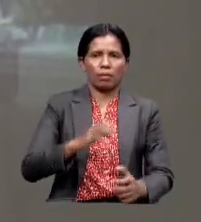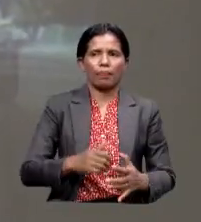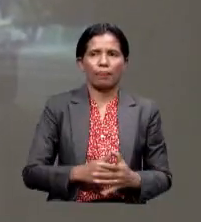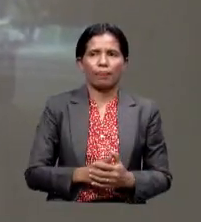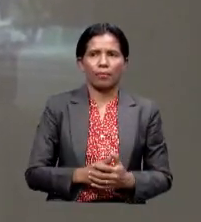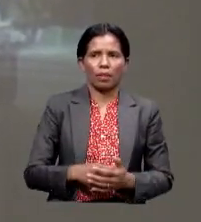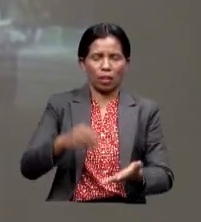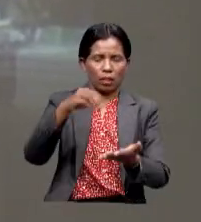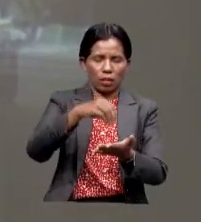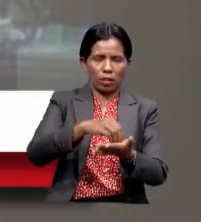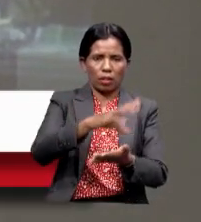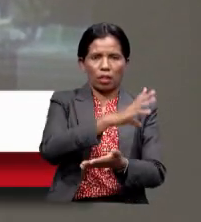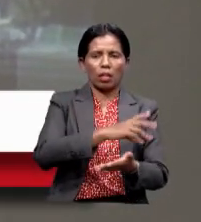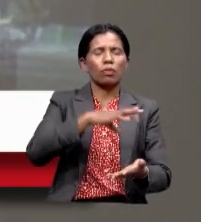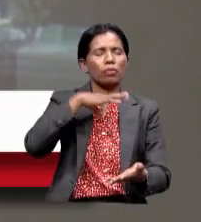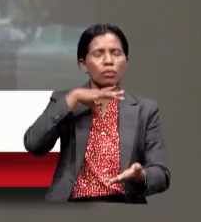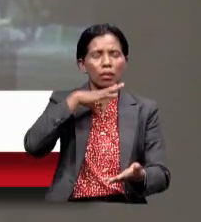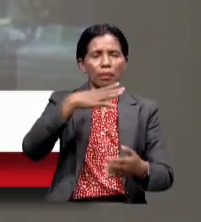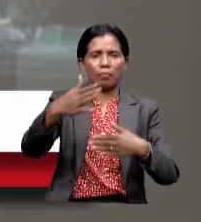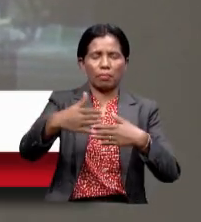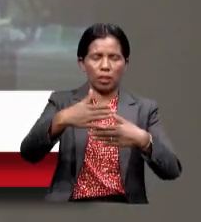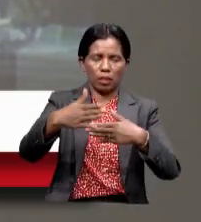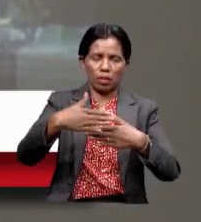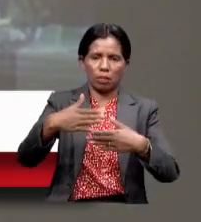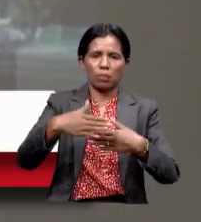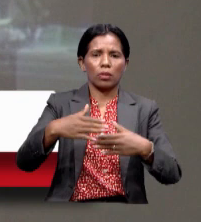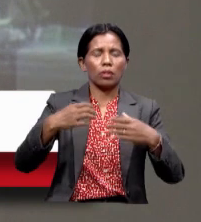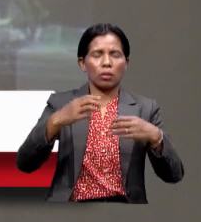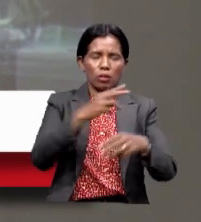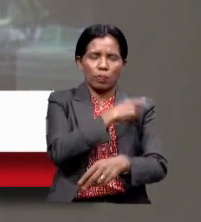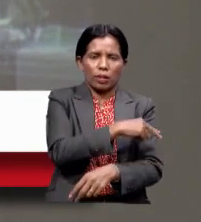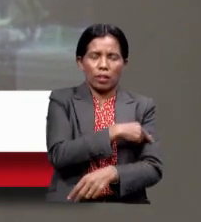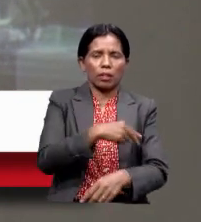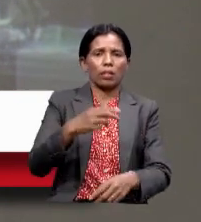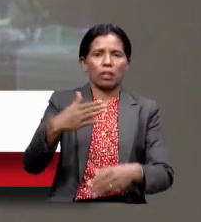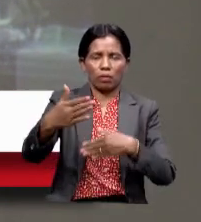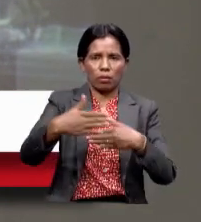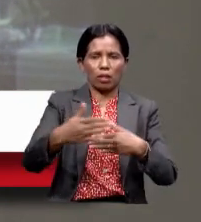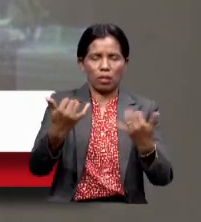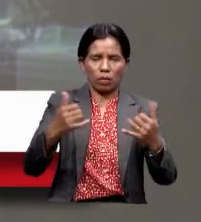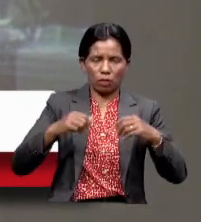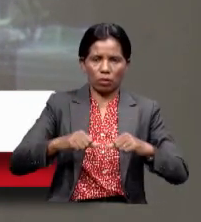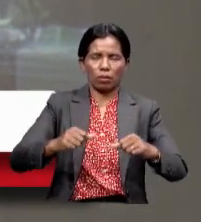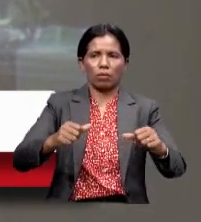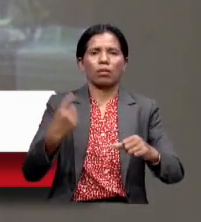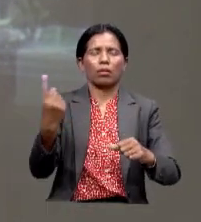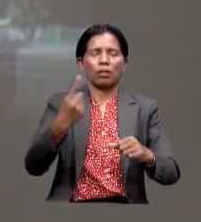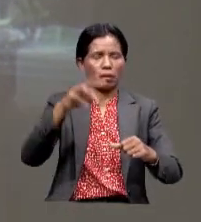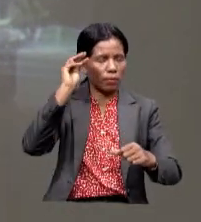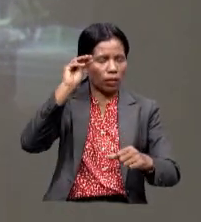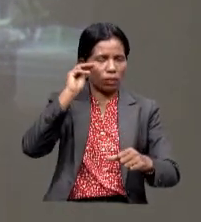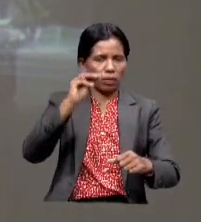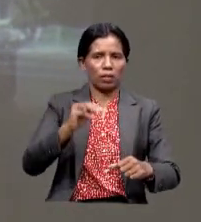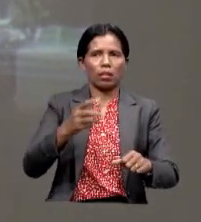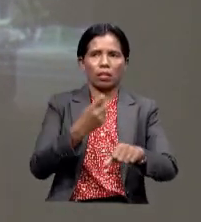taulo si a centro saúde ni oine. To agora continua na fatin, agora ye Kumoron e kare subministro ye tempo lauto ku